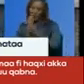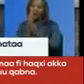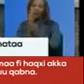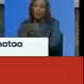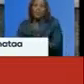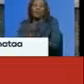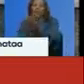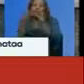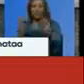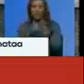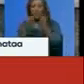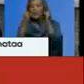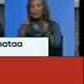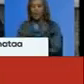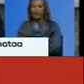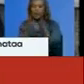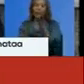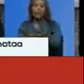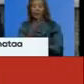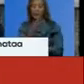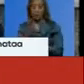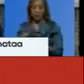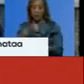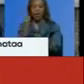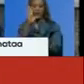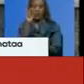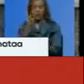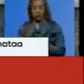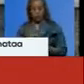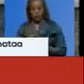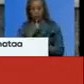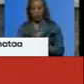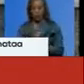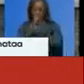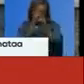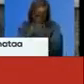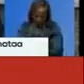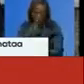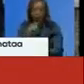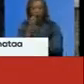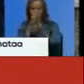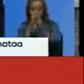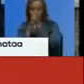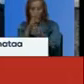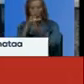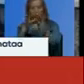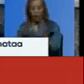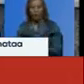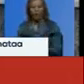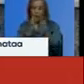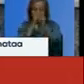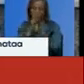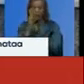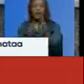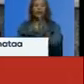መፍታት የሚያስችል መንገድና ግባችን ነው። የተከበሩ አፈ ጉባኤ፣ የተከበራችሁ የህዝብ